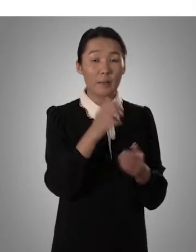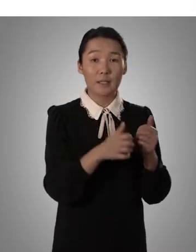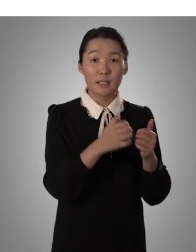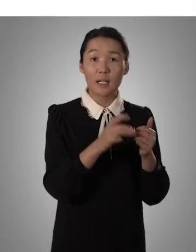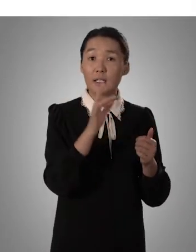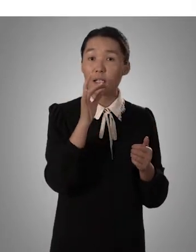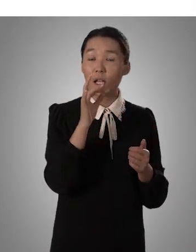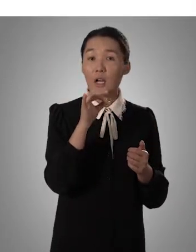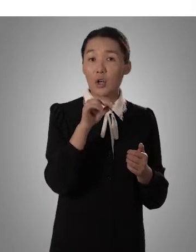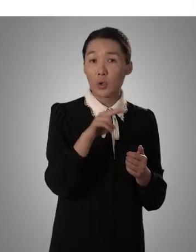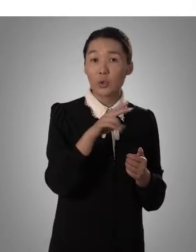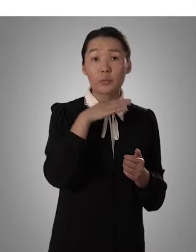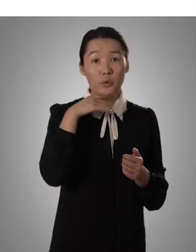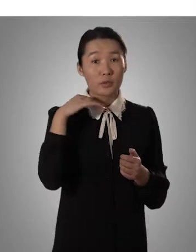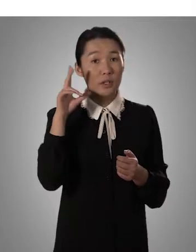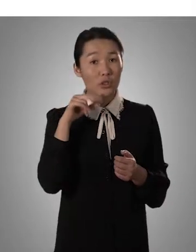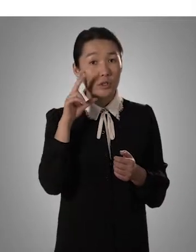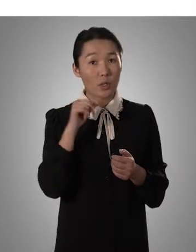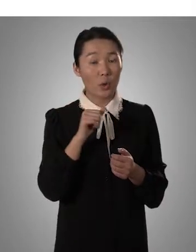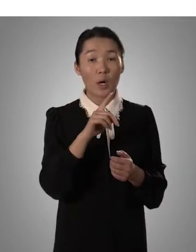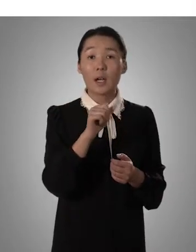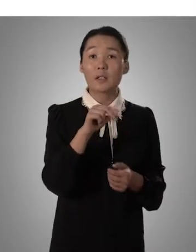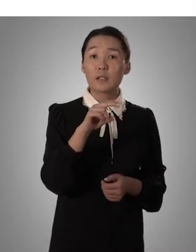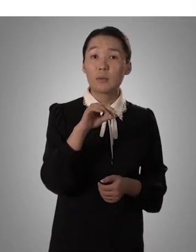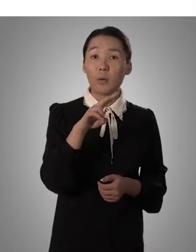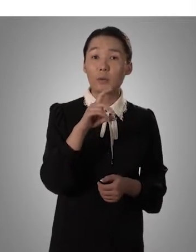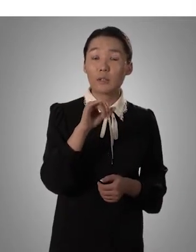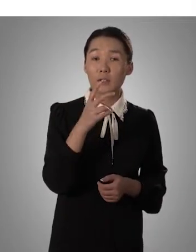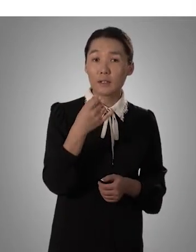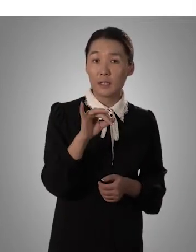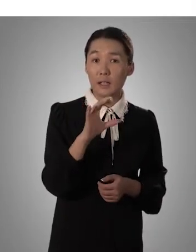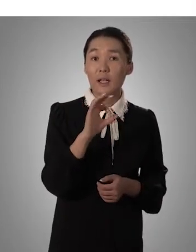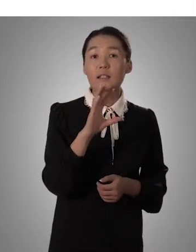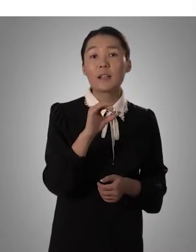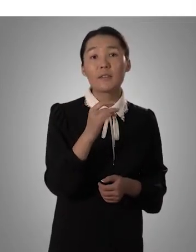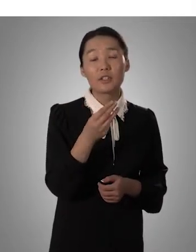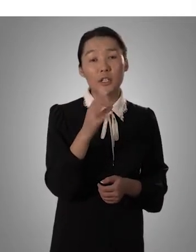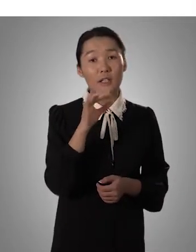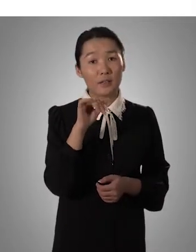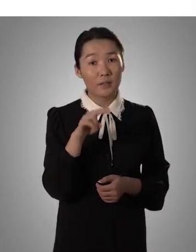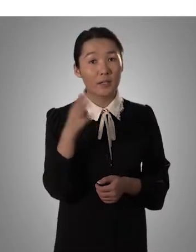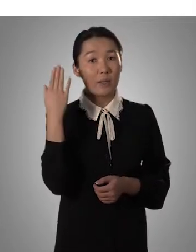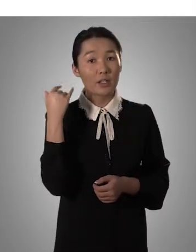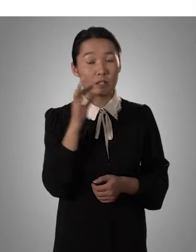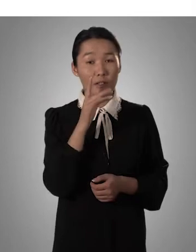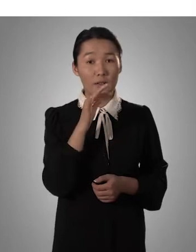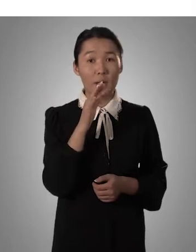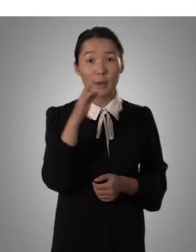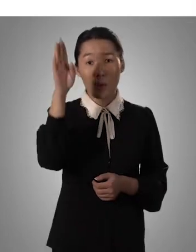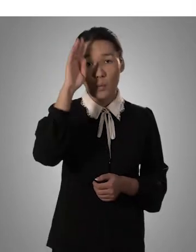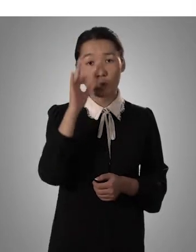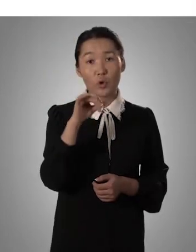множественное число заполненный совершенный вид прошедшее время мужской род